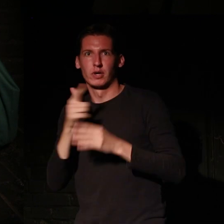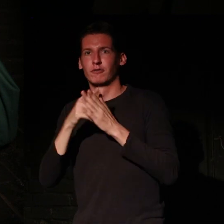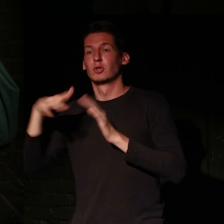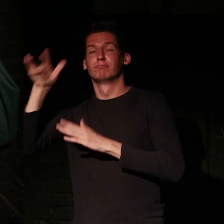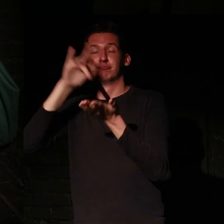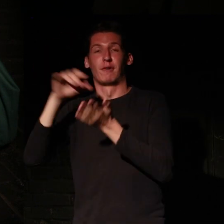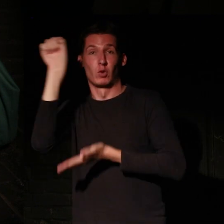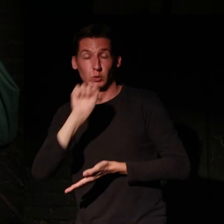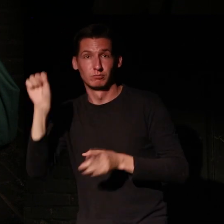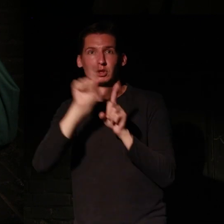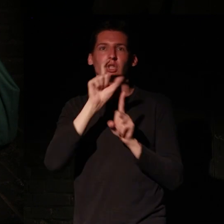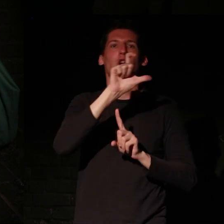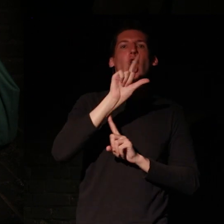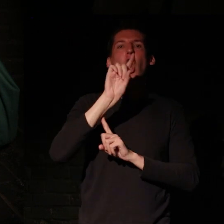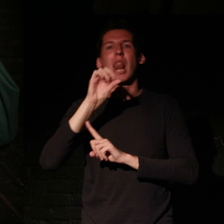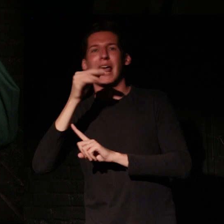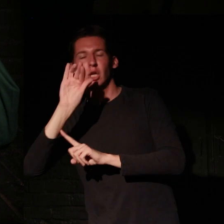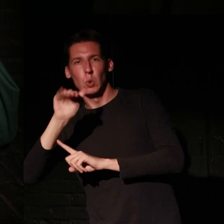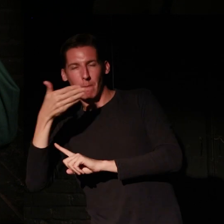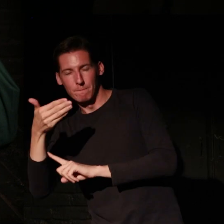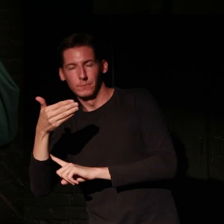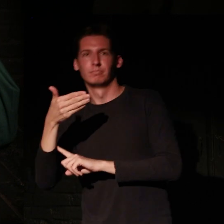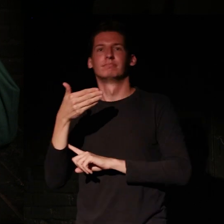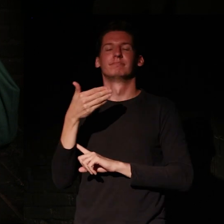we Wrocławiu i w Collegium Artes Liberales